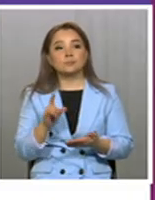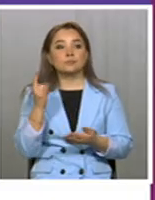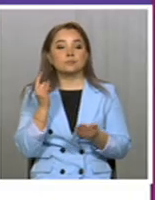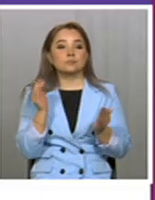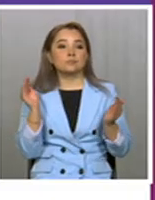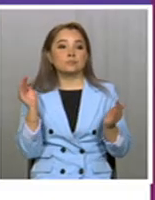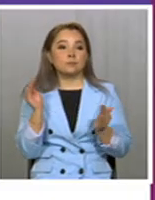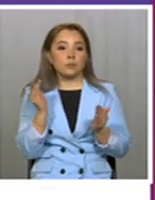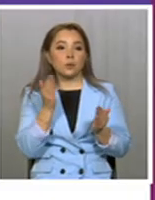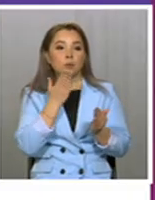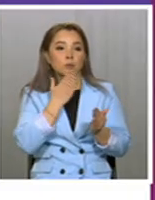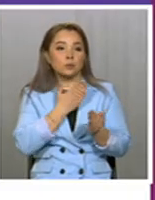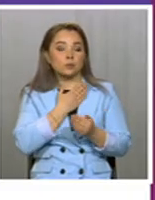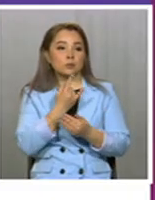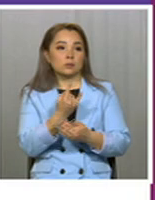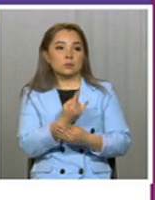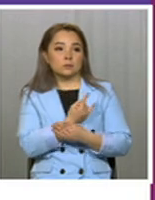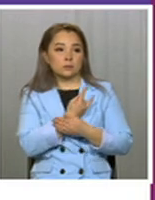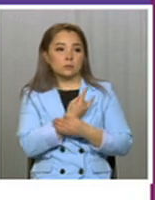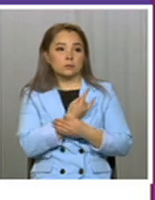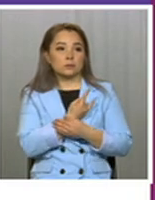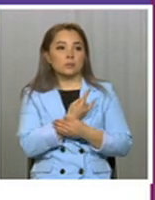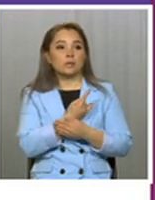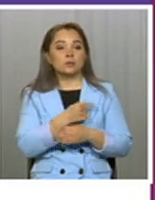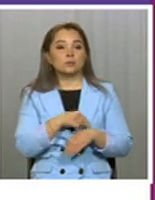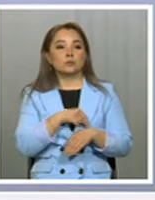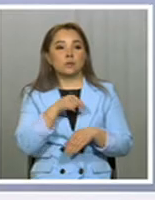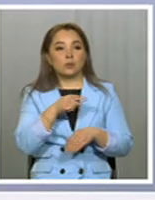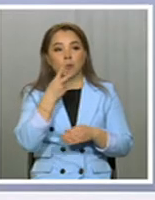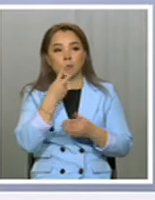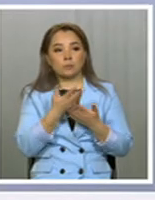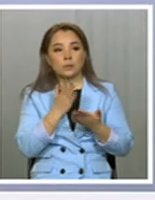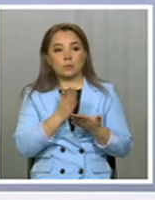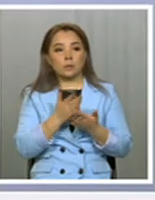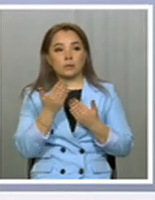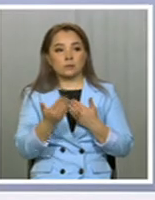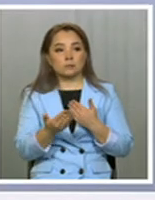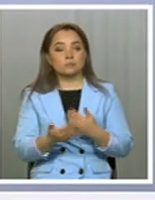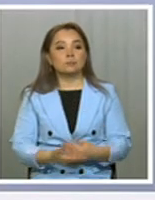деген сүйіспеншілік сезімін байқаймыз.